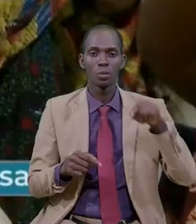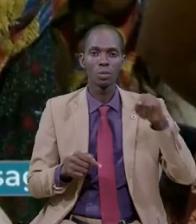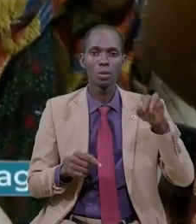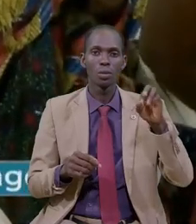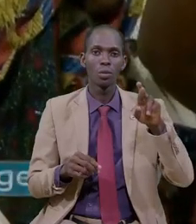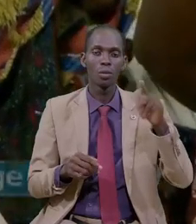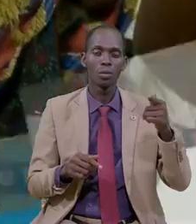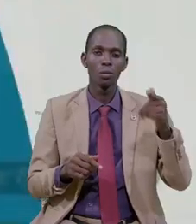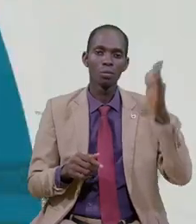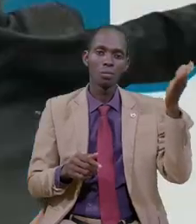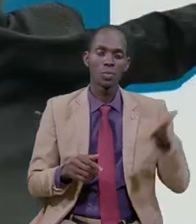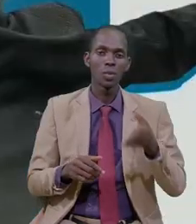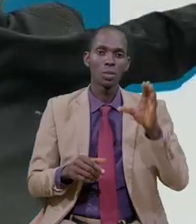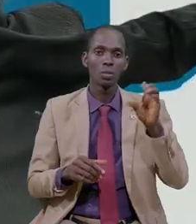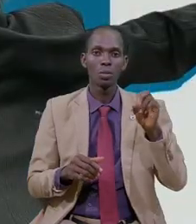GCK.net.